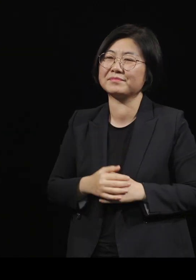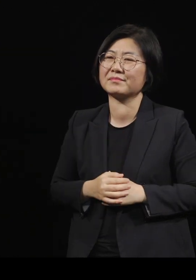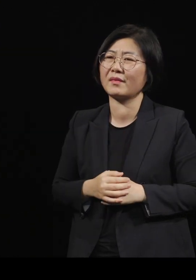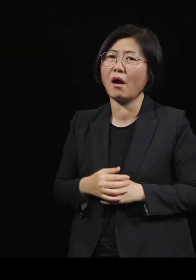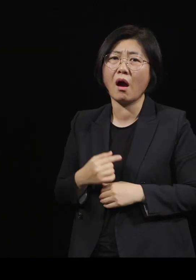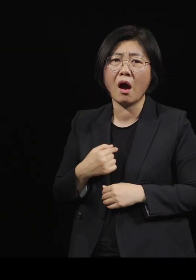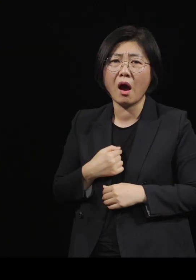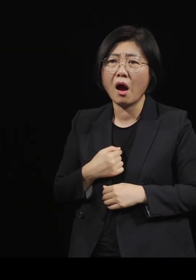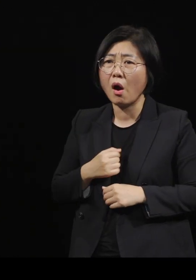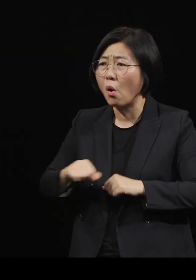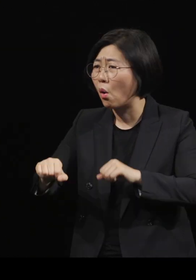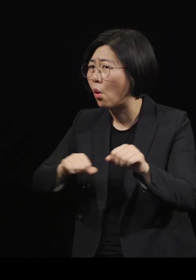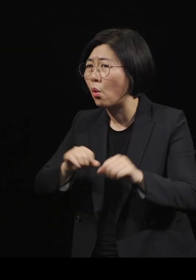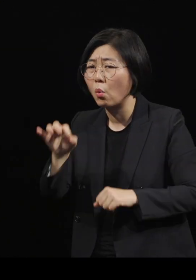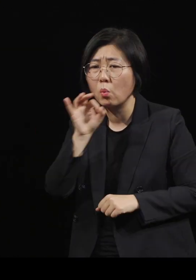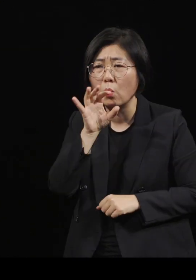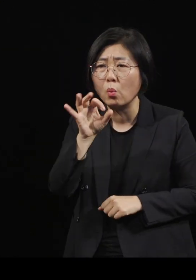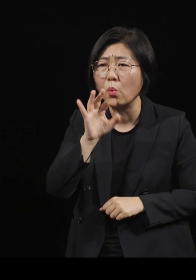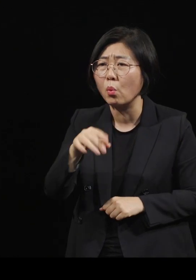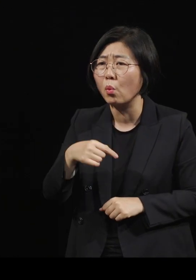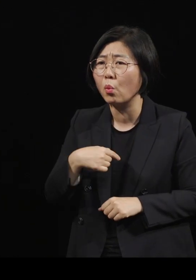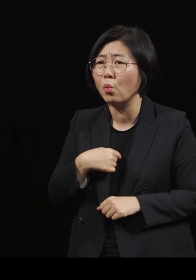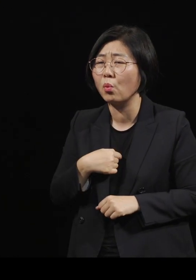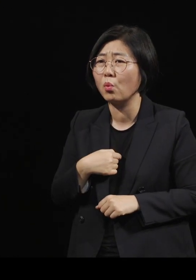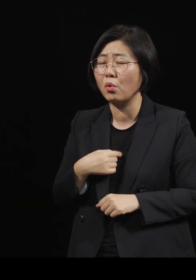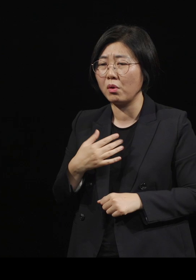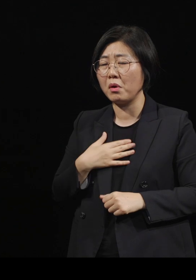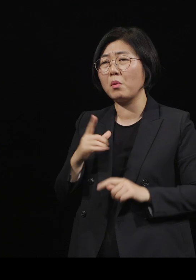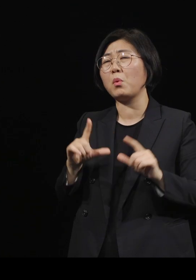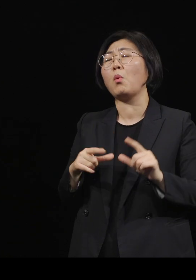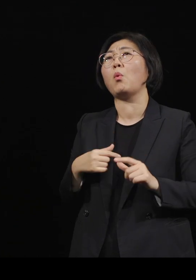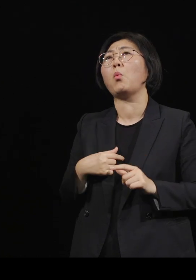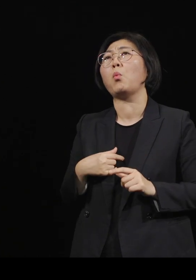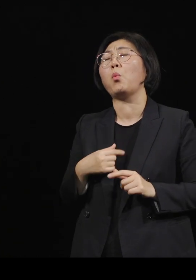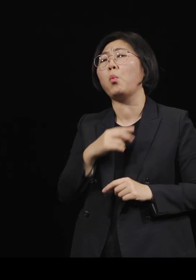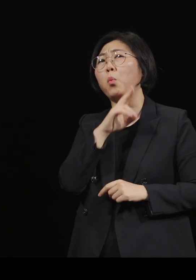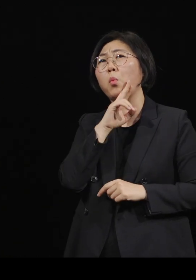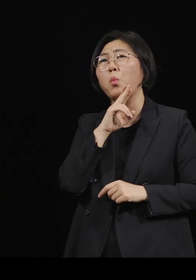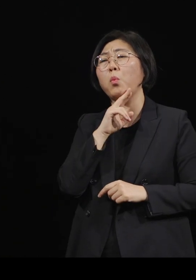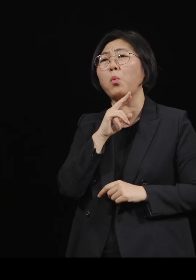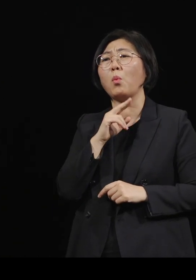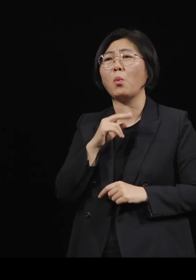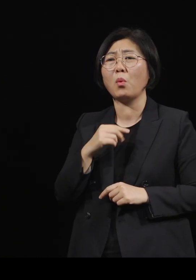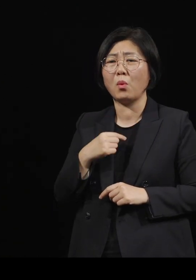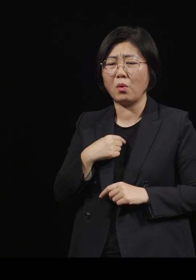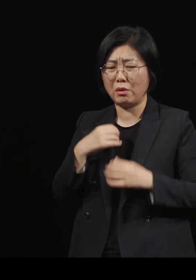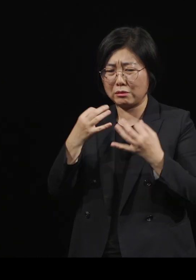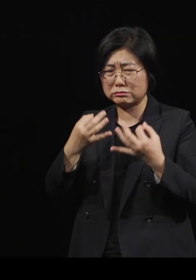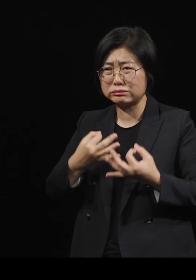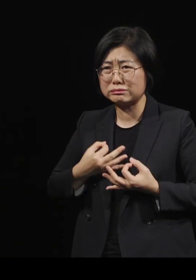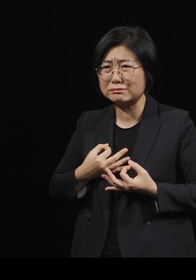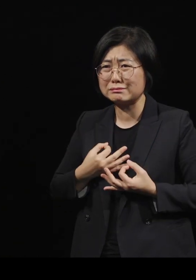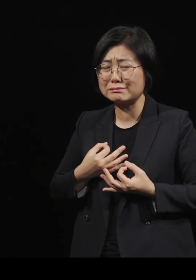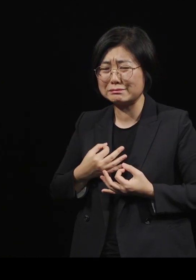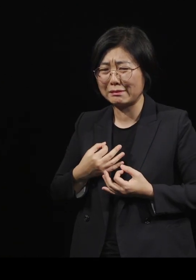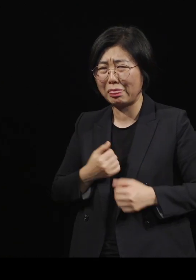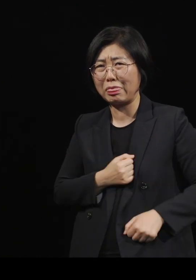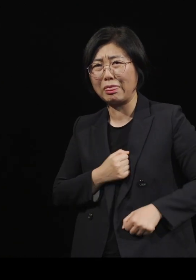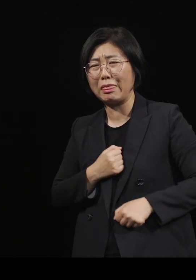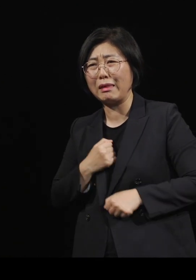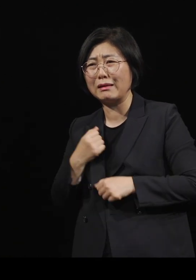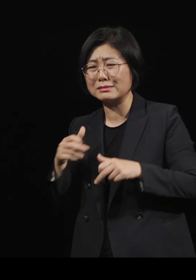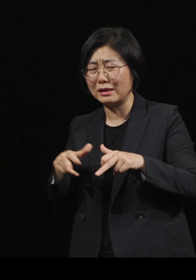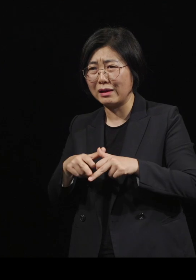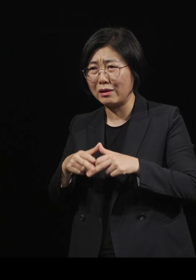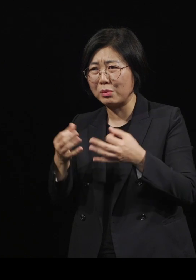있는 게 아무것도 없어 보이고 그런 제 모습이 그런 아니라고 나태한 장애인의